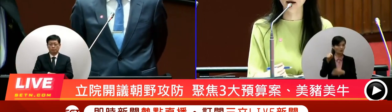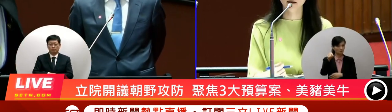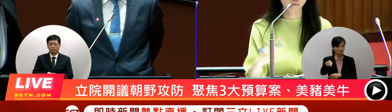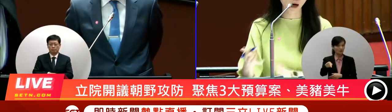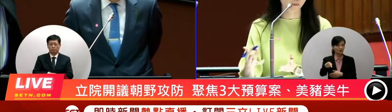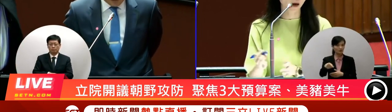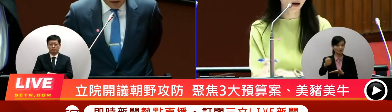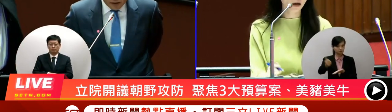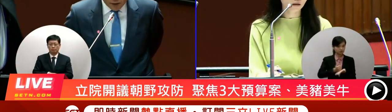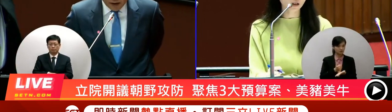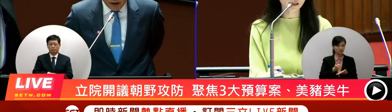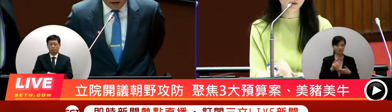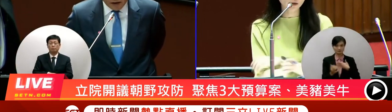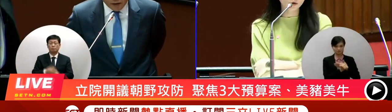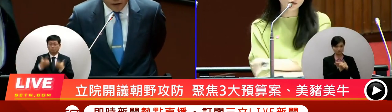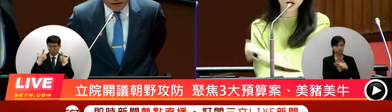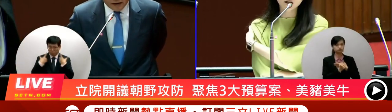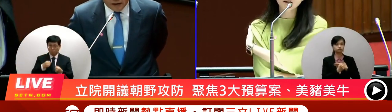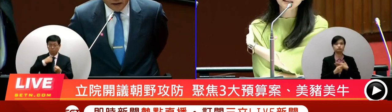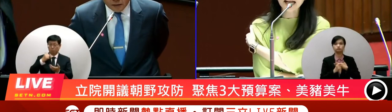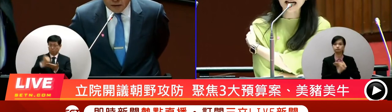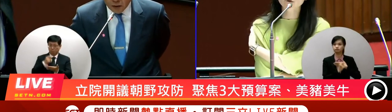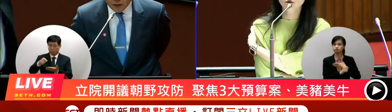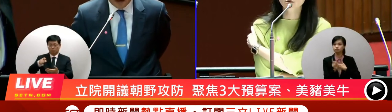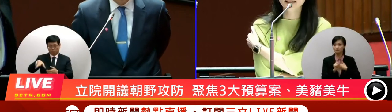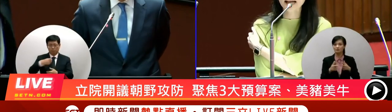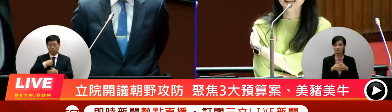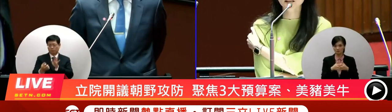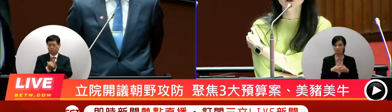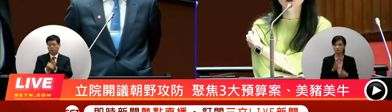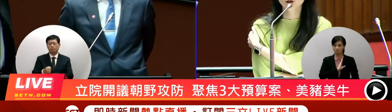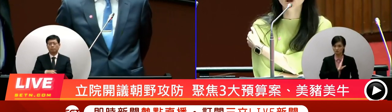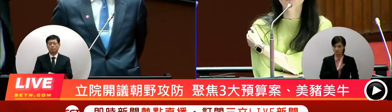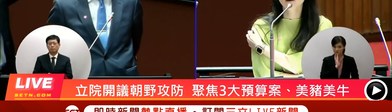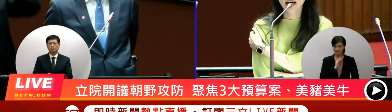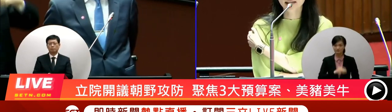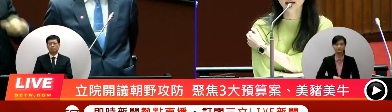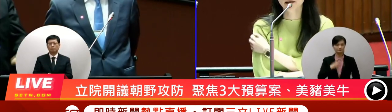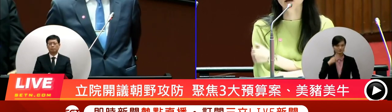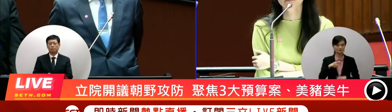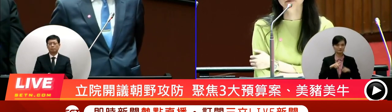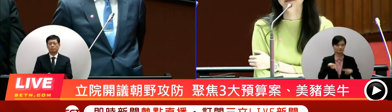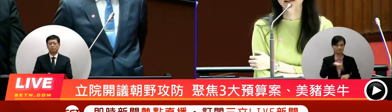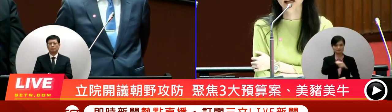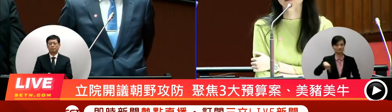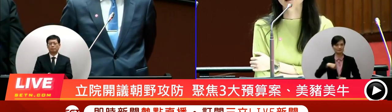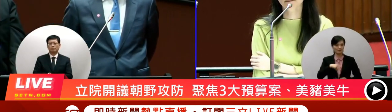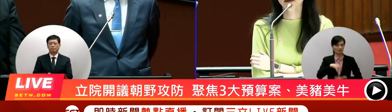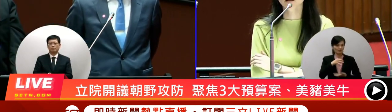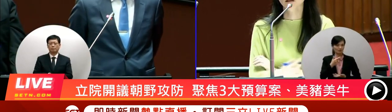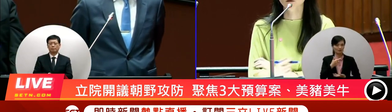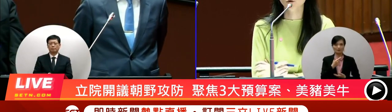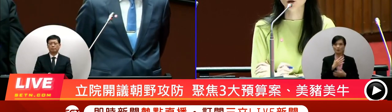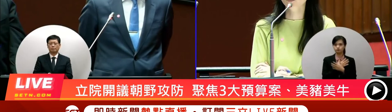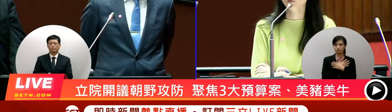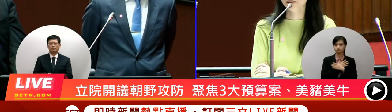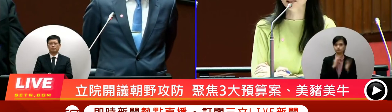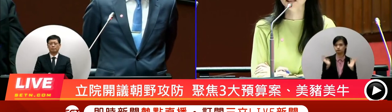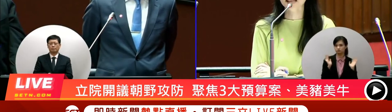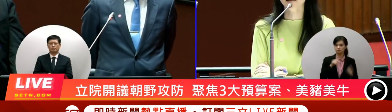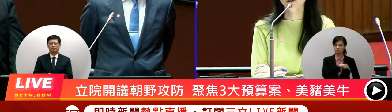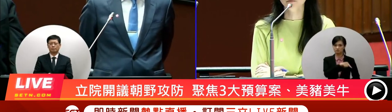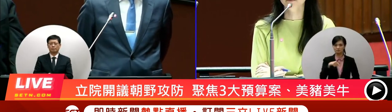包嘛，标嘛。那另外就是说，大家所最担心的就是幼儿啊、小朋友的部分啊，因为小朋友的容受度